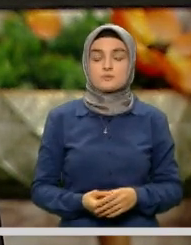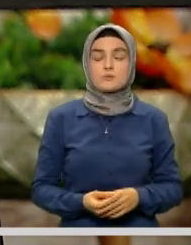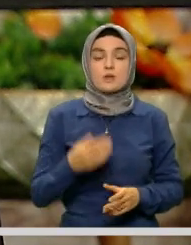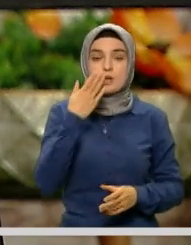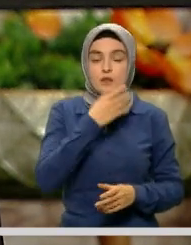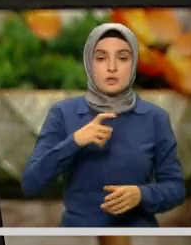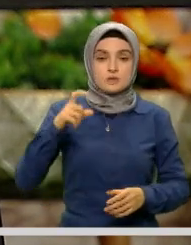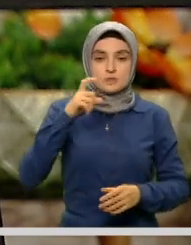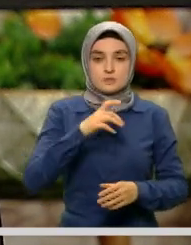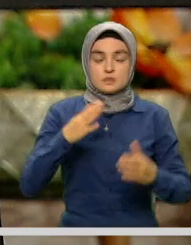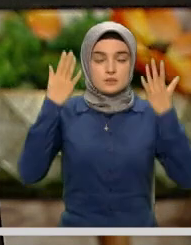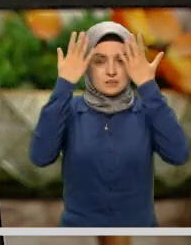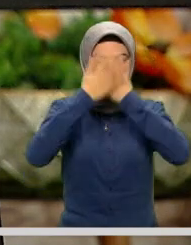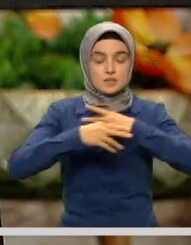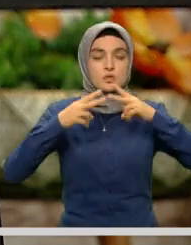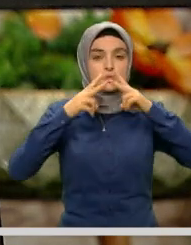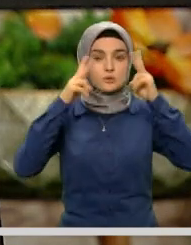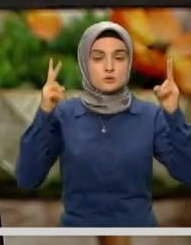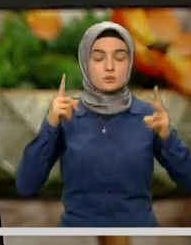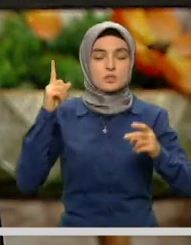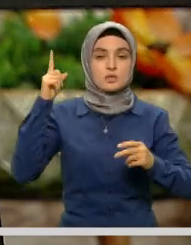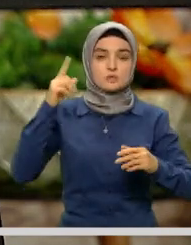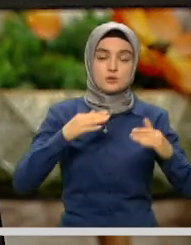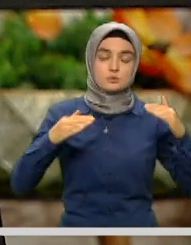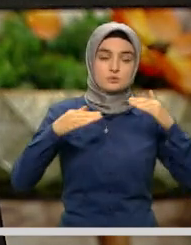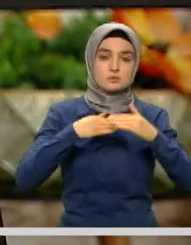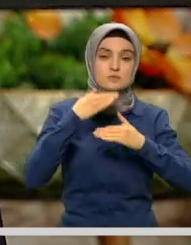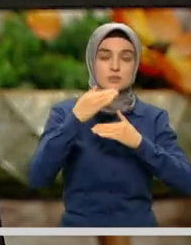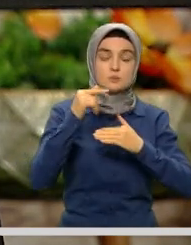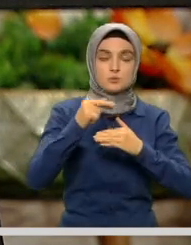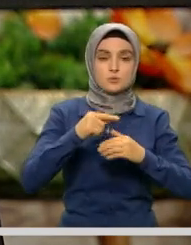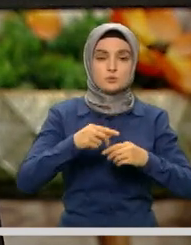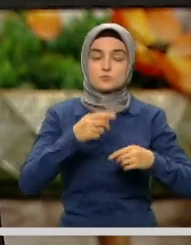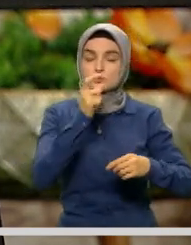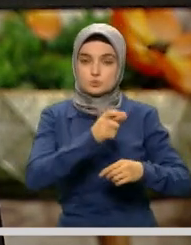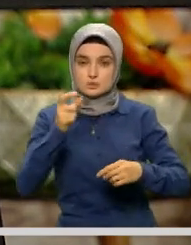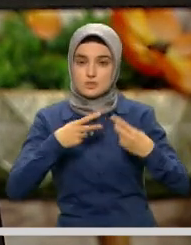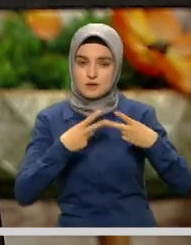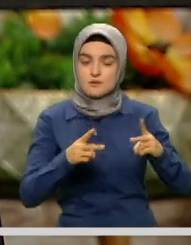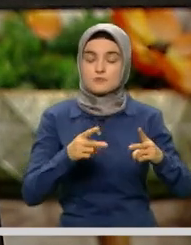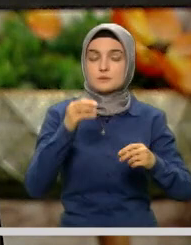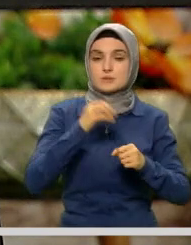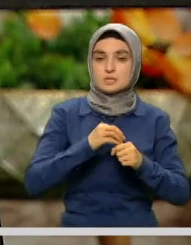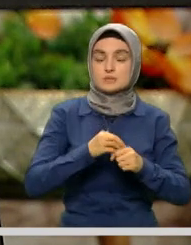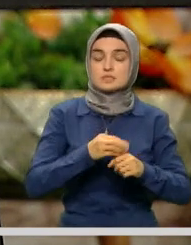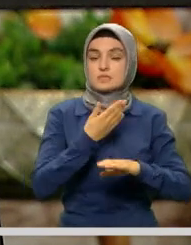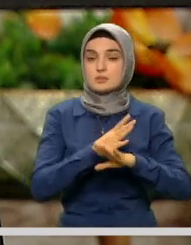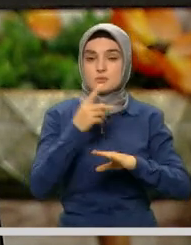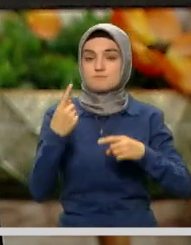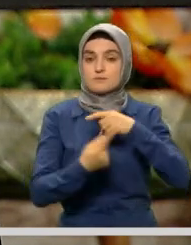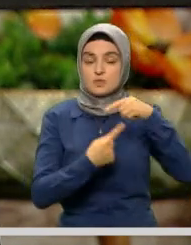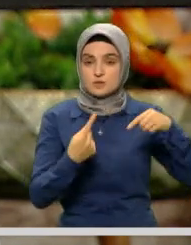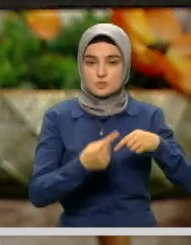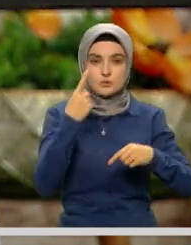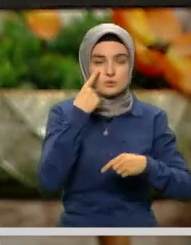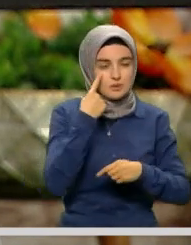geceleri, günleri Allah-u Teala'nın kullarını affetmek için birçok böyle sebep aradığı, adeta onların gözlerine baktığı,